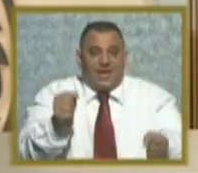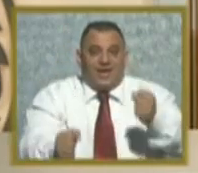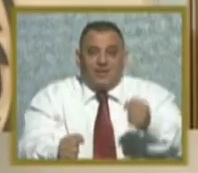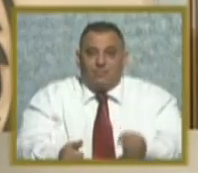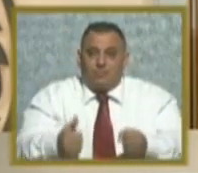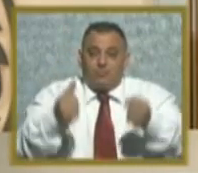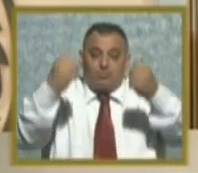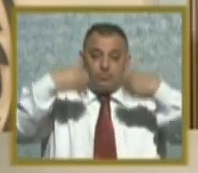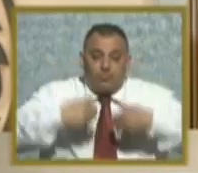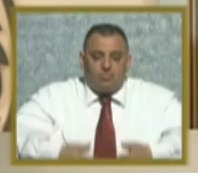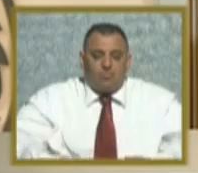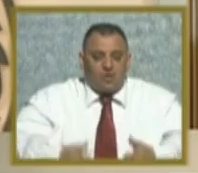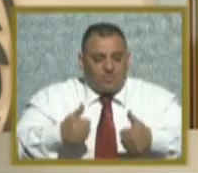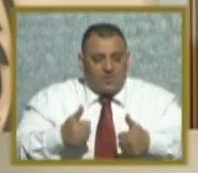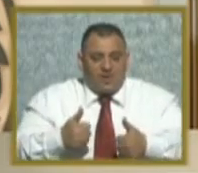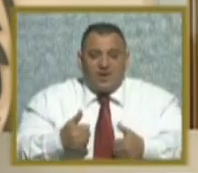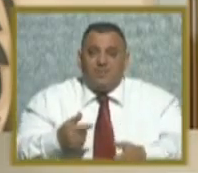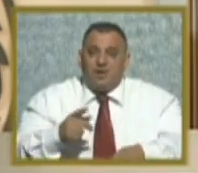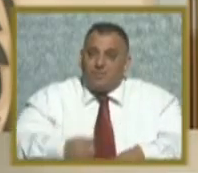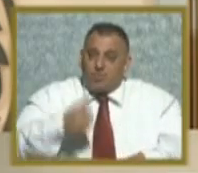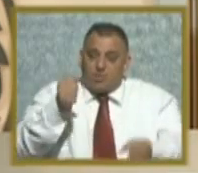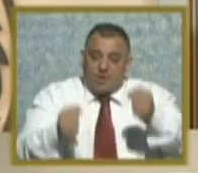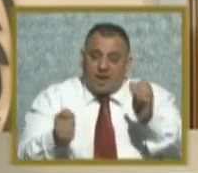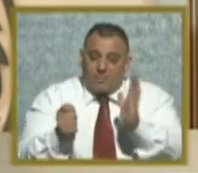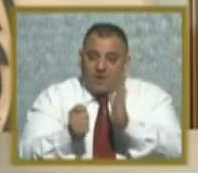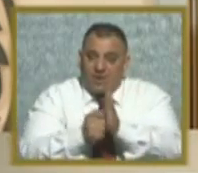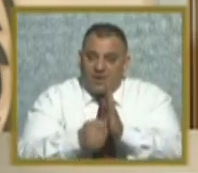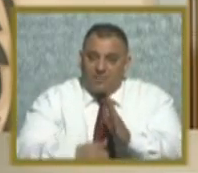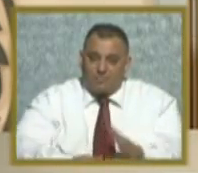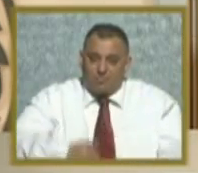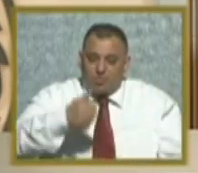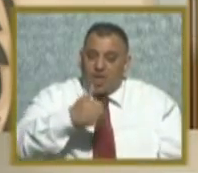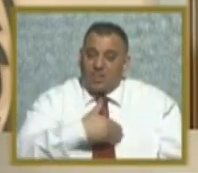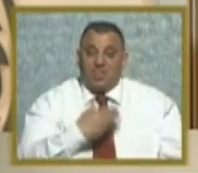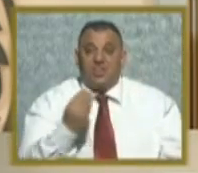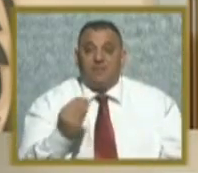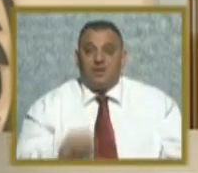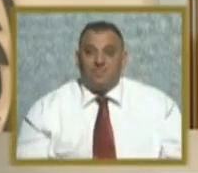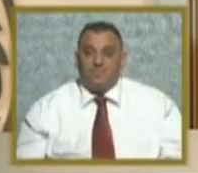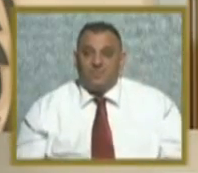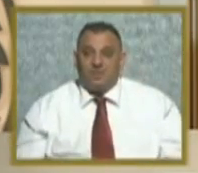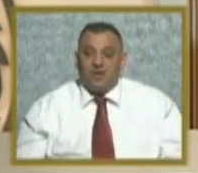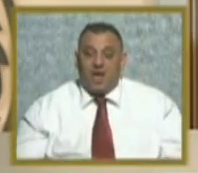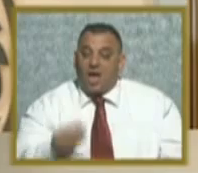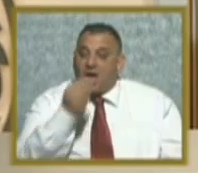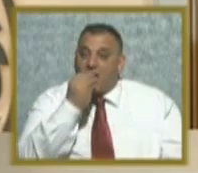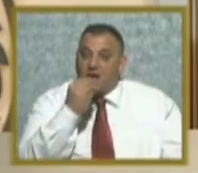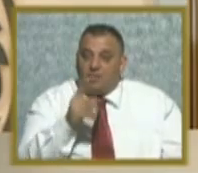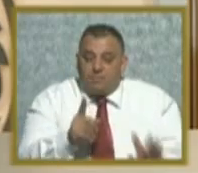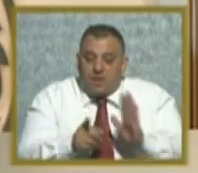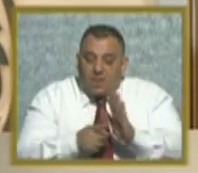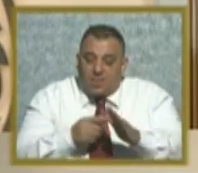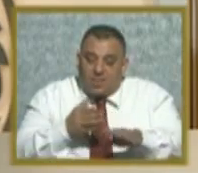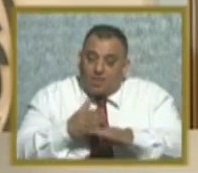وأعطى ومنح ووهب جل وعلا من السيارة والبيت وكذا، فهذا طيب، لكن وين يروح الأكل؟ المفترض الإنسان